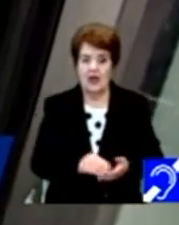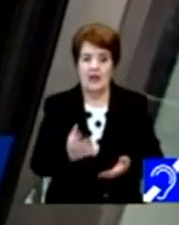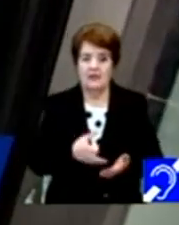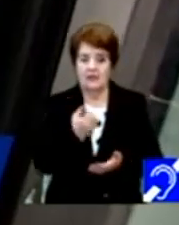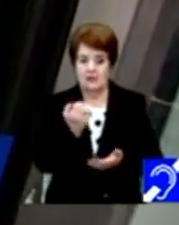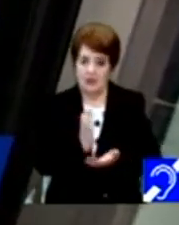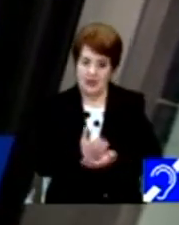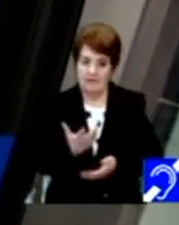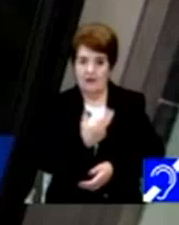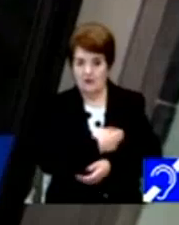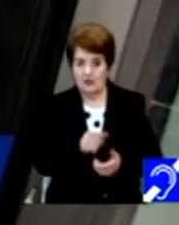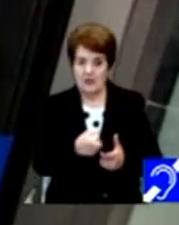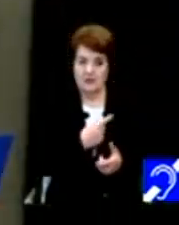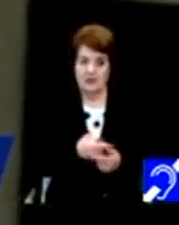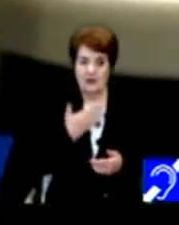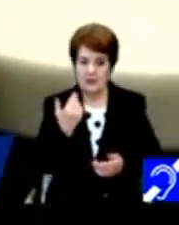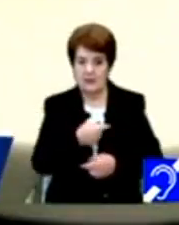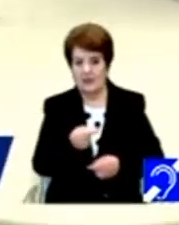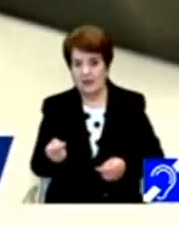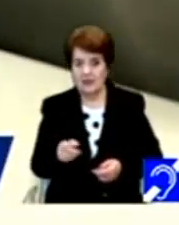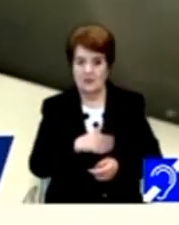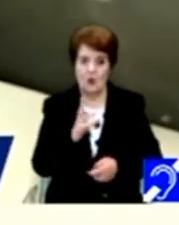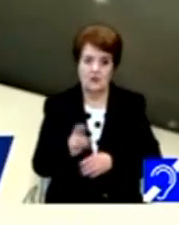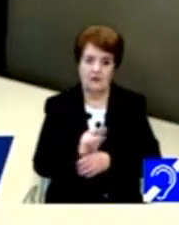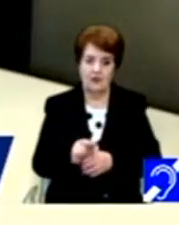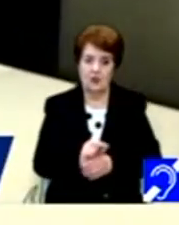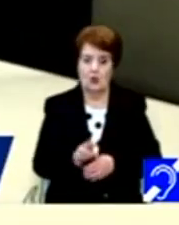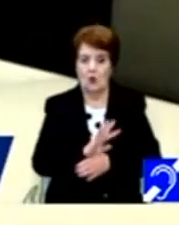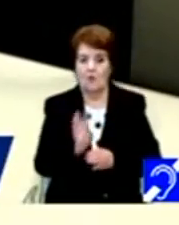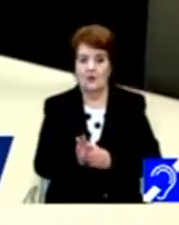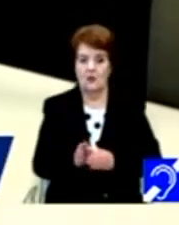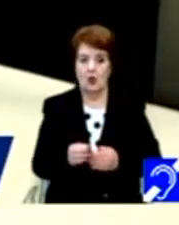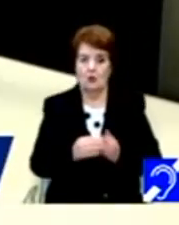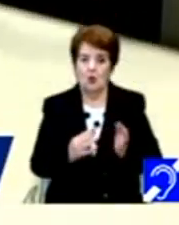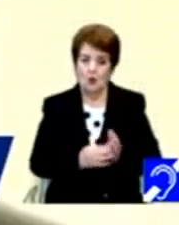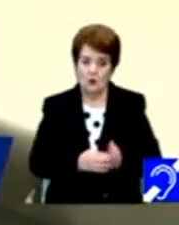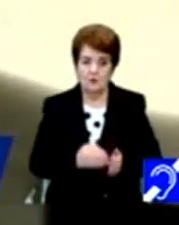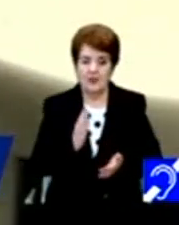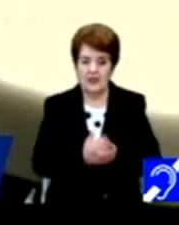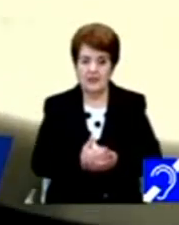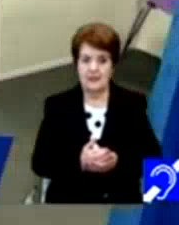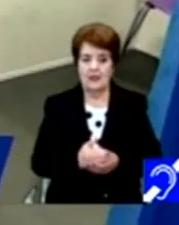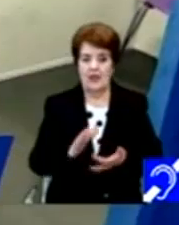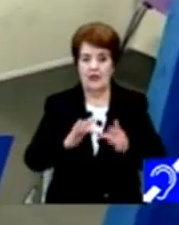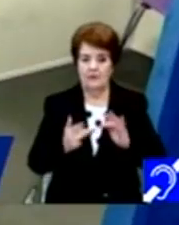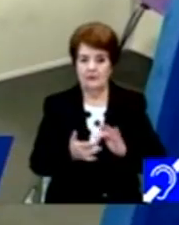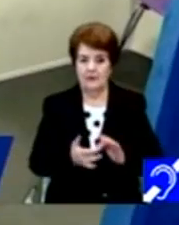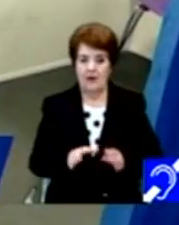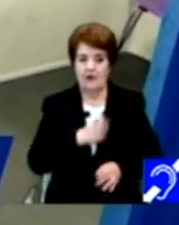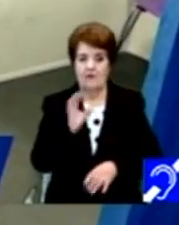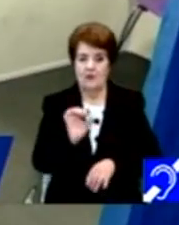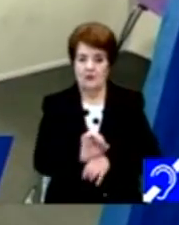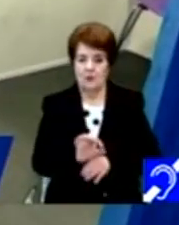deținătorul e vaccinat, dacă a fost testat negativ sau s-a vindecat de COVID-19. Sistemul de adeverințe electronice verzi va fi